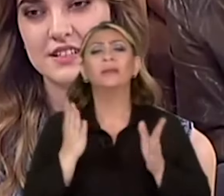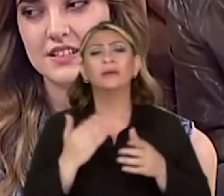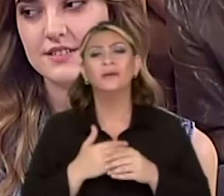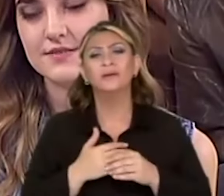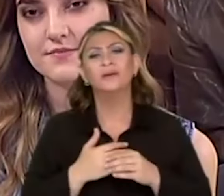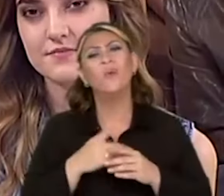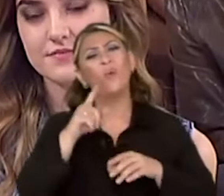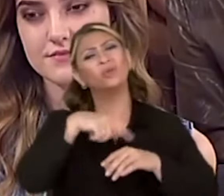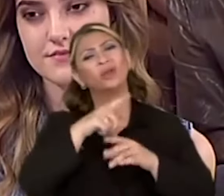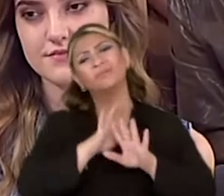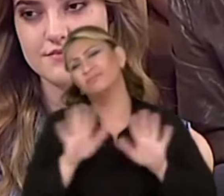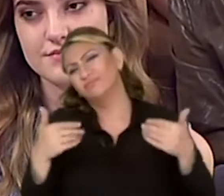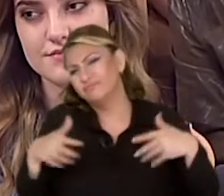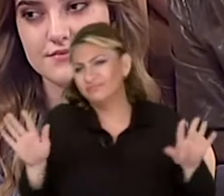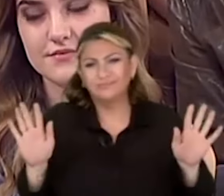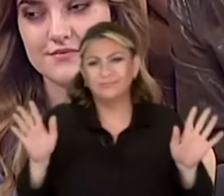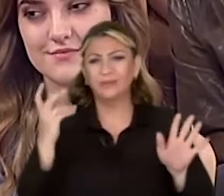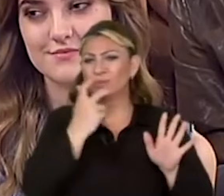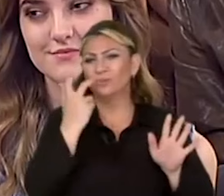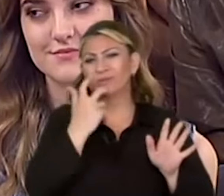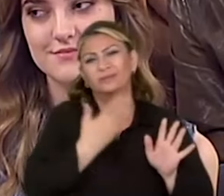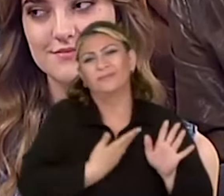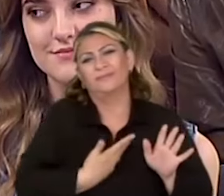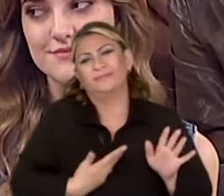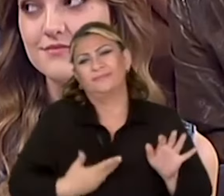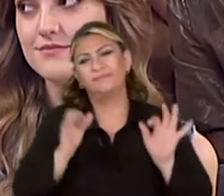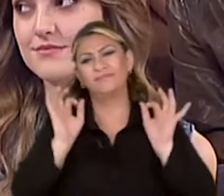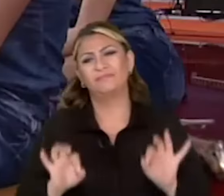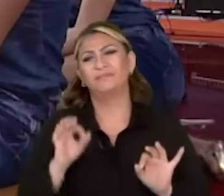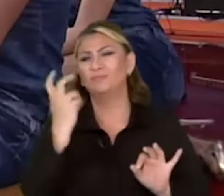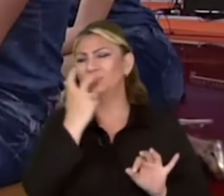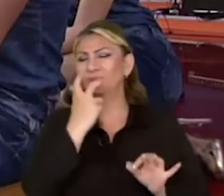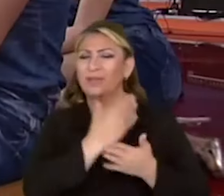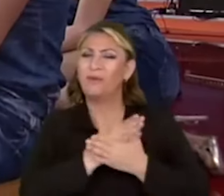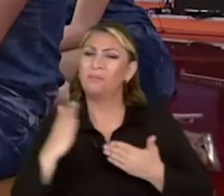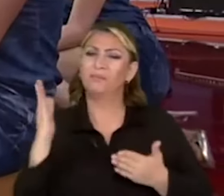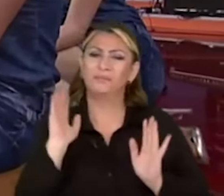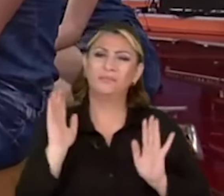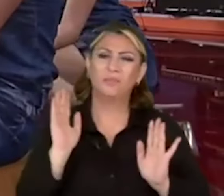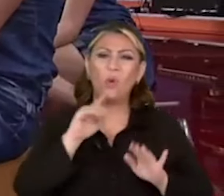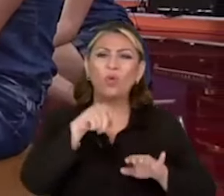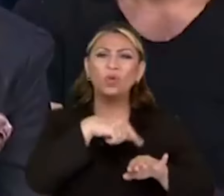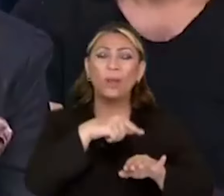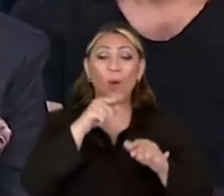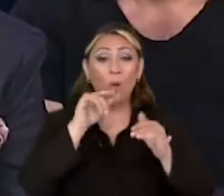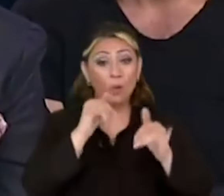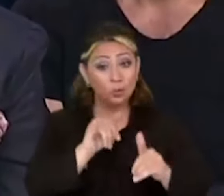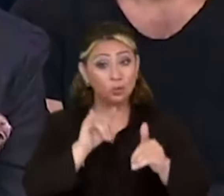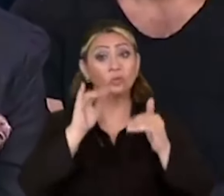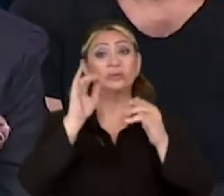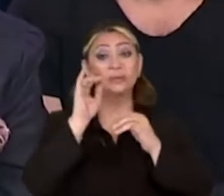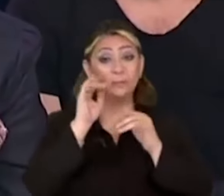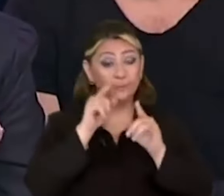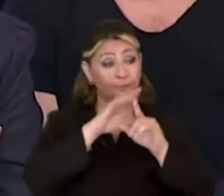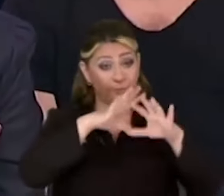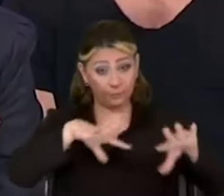anlamıyorum. O dönemdi. Sonra bıraktık. Artık müzik ağır bastı. Müzikle uğraştık. O evet, öyle bir dönemdi. Oyunculuk, sahnedeki